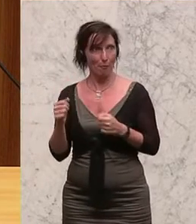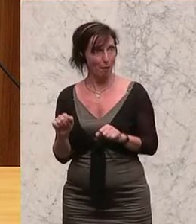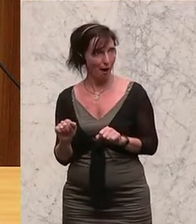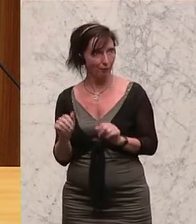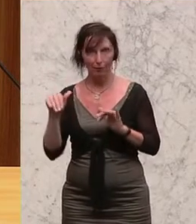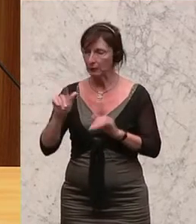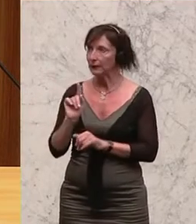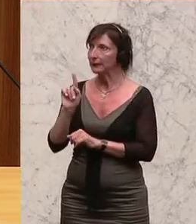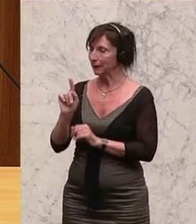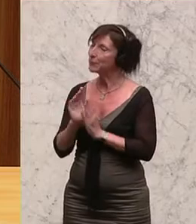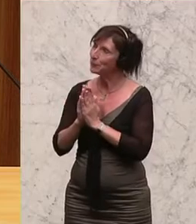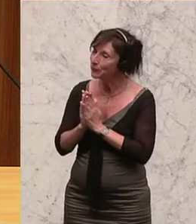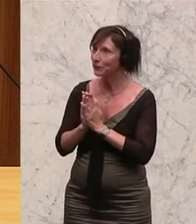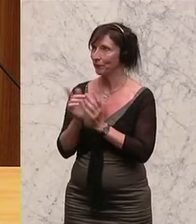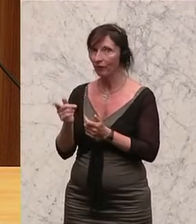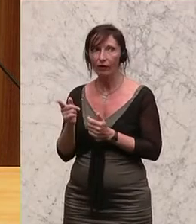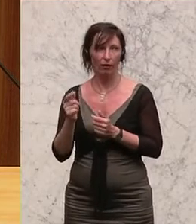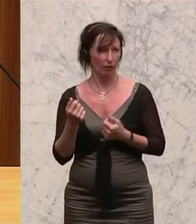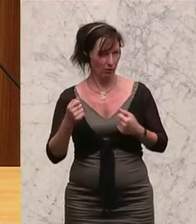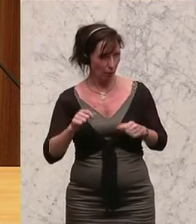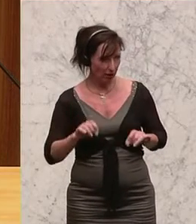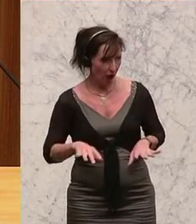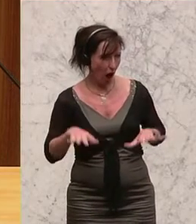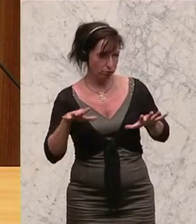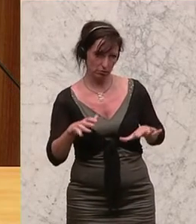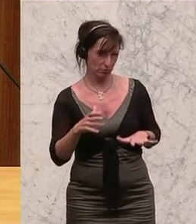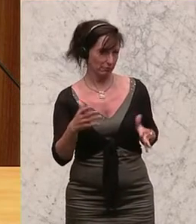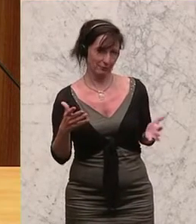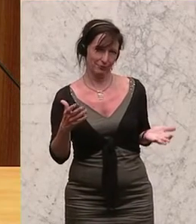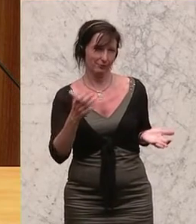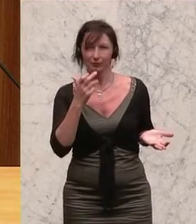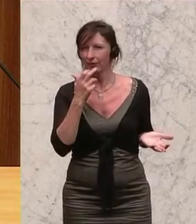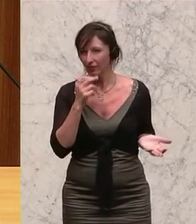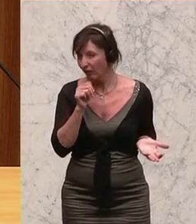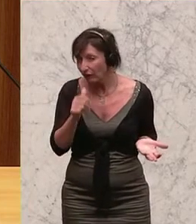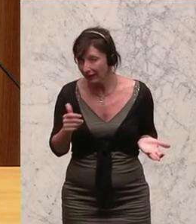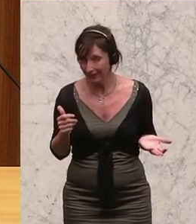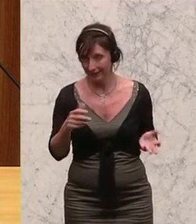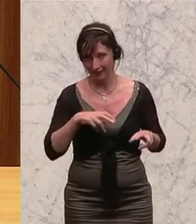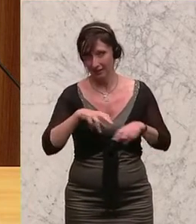kriegt man vielleicht eine Förderung. Diese Macht aufzugeben ist natürlich nicht das,